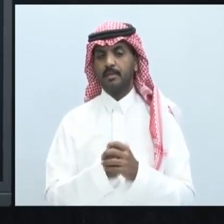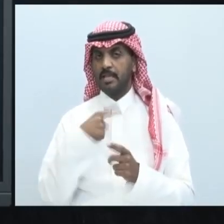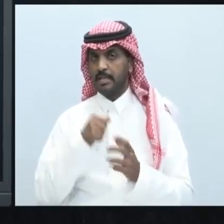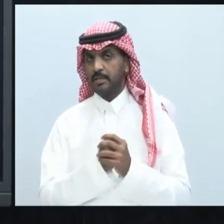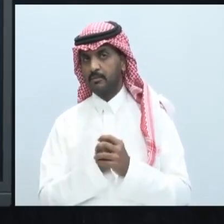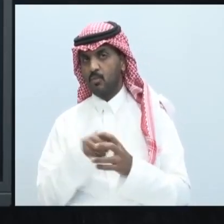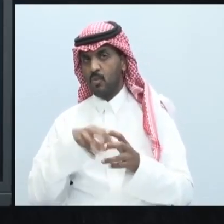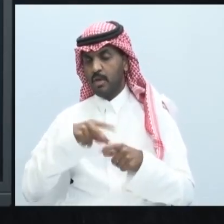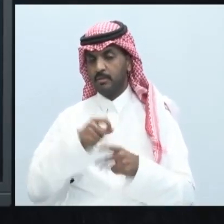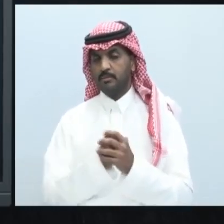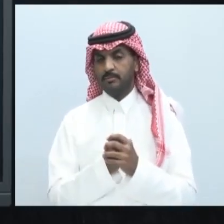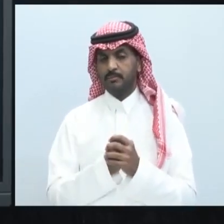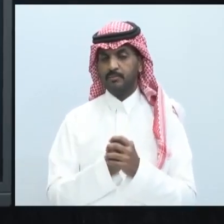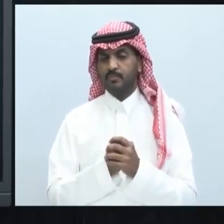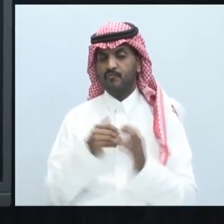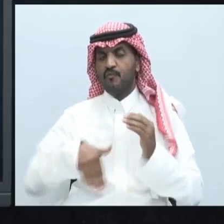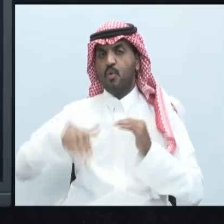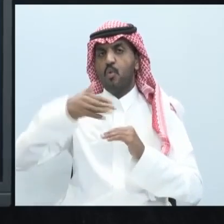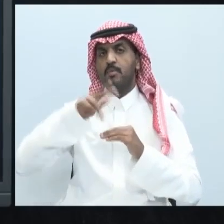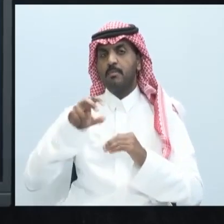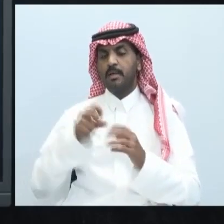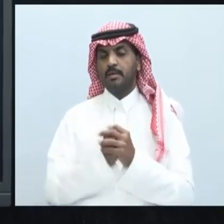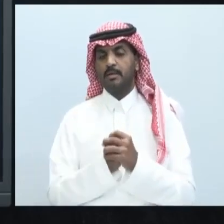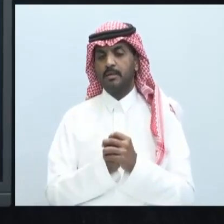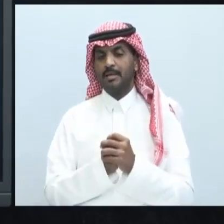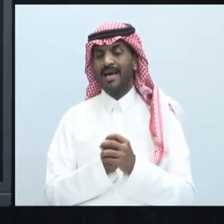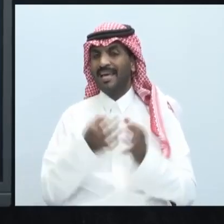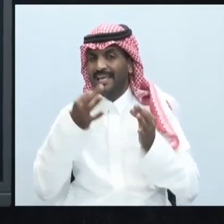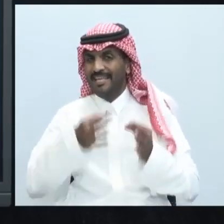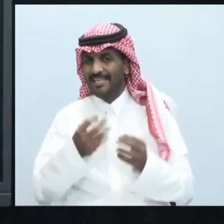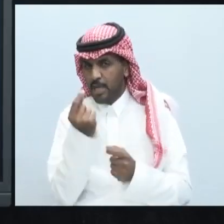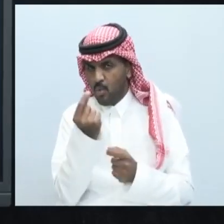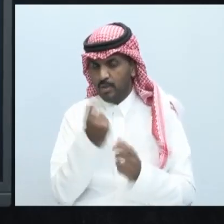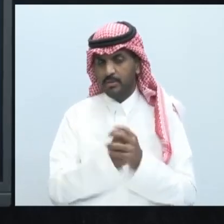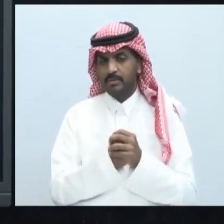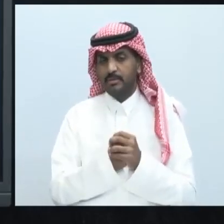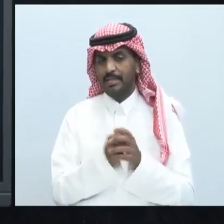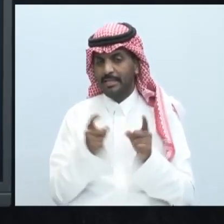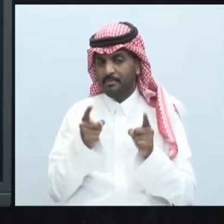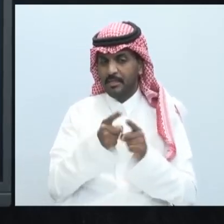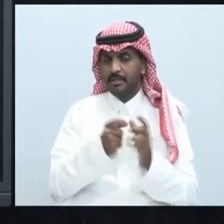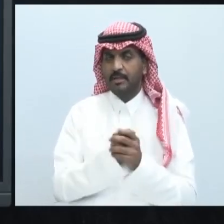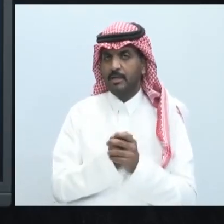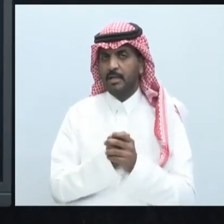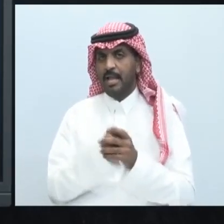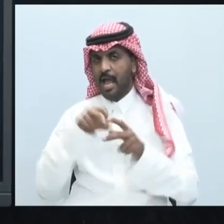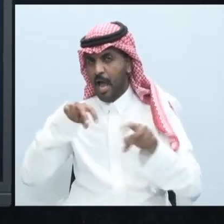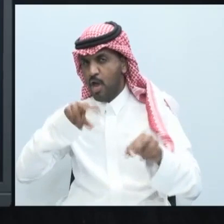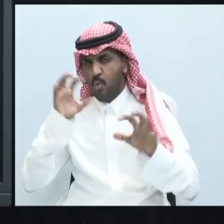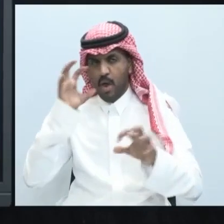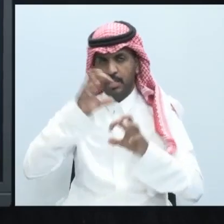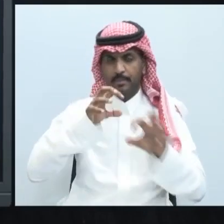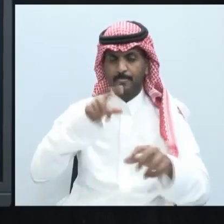كائن حي ينطبق عليه فوق مملكه مثلا حقيقيه النواه مثلا المملكه ماذا الحيوانيه ثم